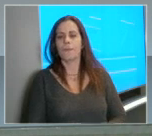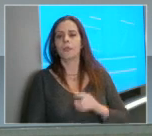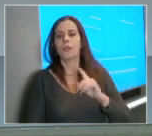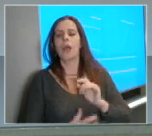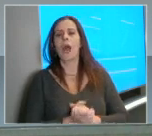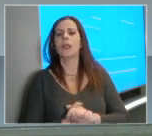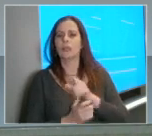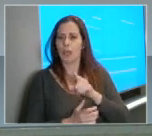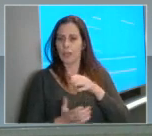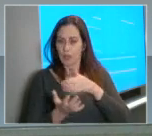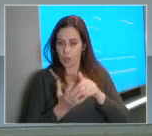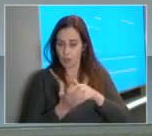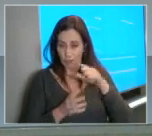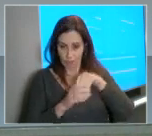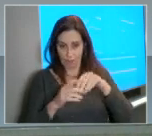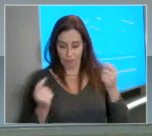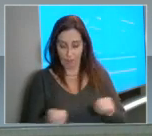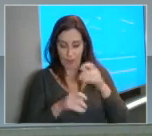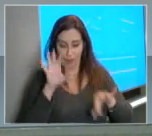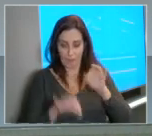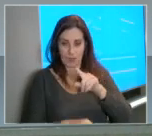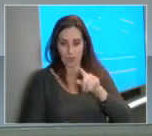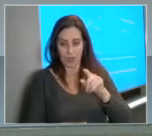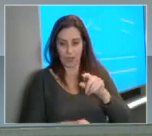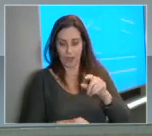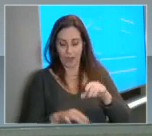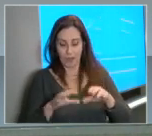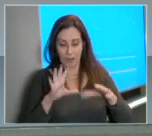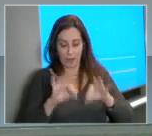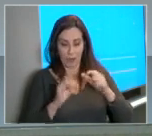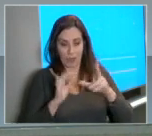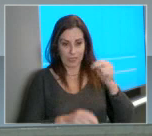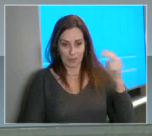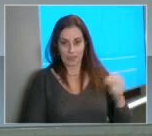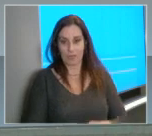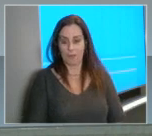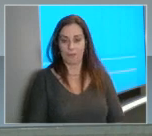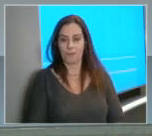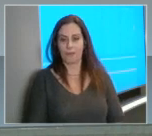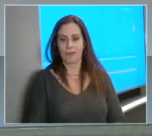בבחירות האחרונות, אגב, אתה תמשיך לככב בהם עם קולך הרדיופוני. אם ניקלה לבחירות?